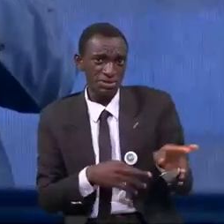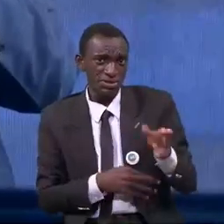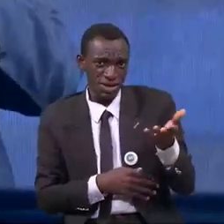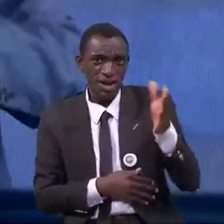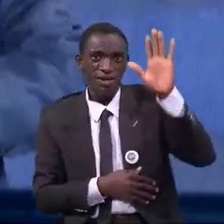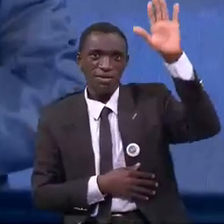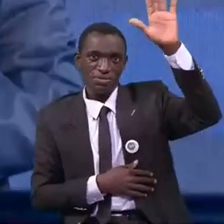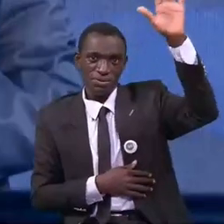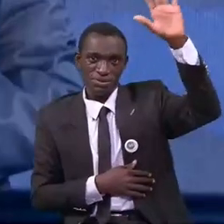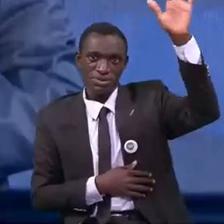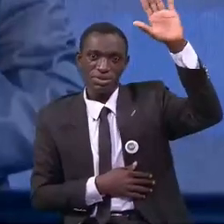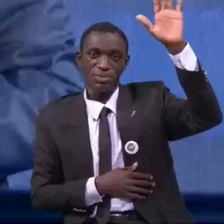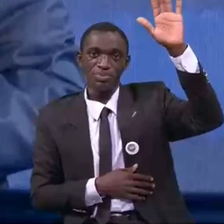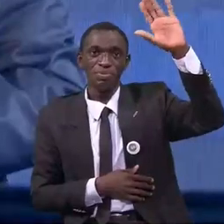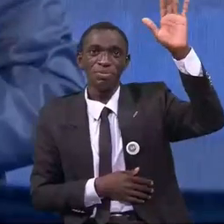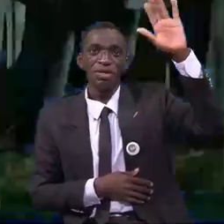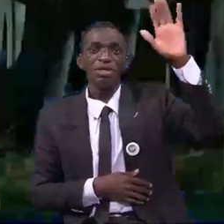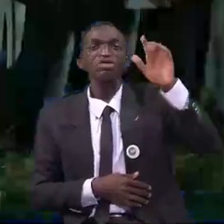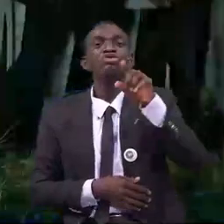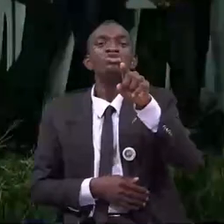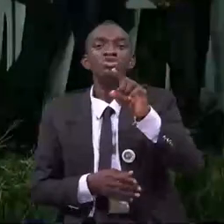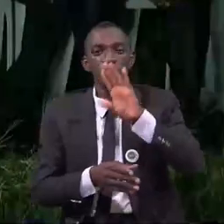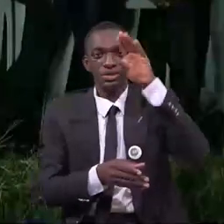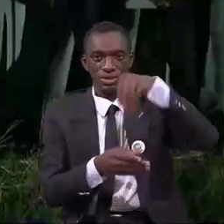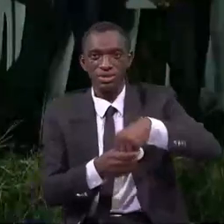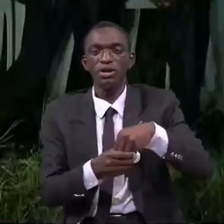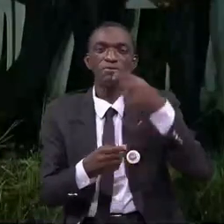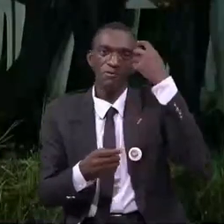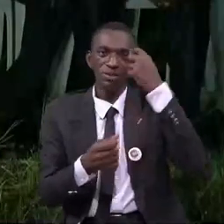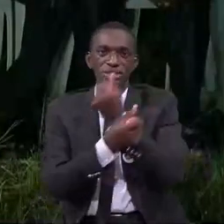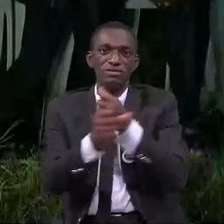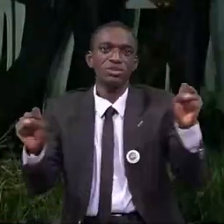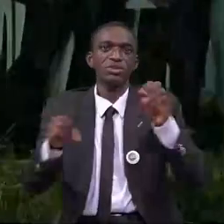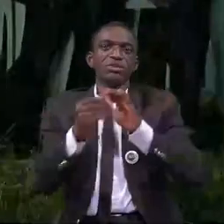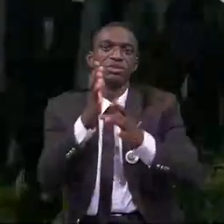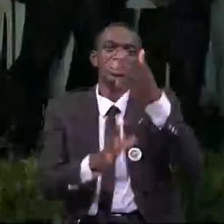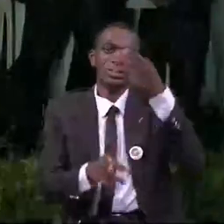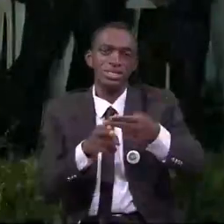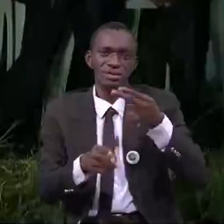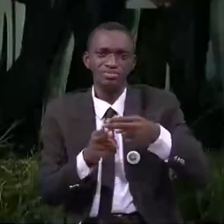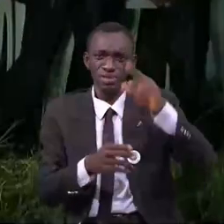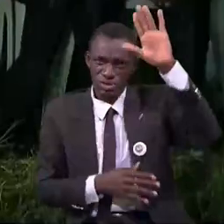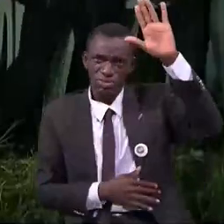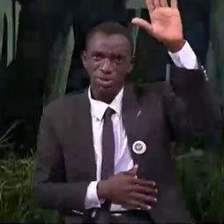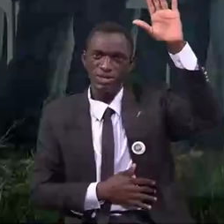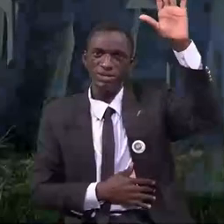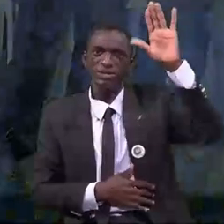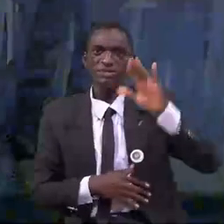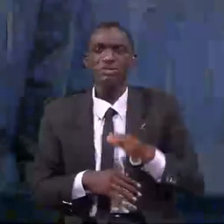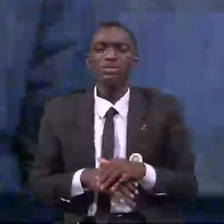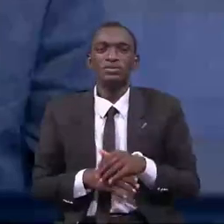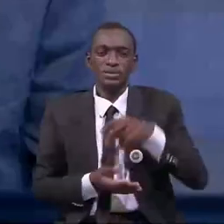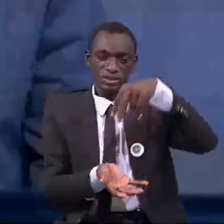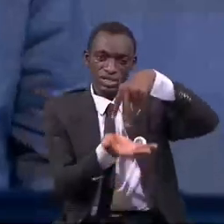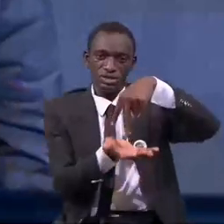levez la main là vous êtes candidat du salut ce soir levez ça cette main là